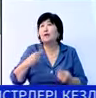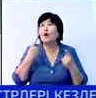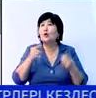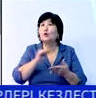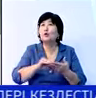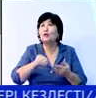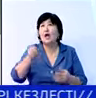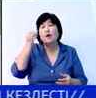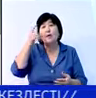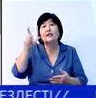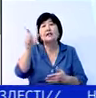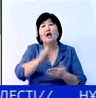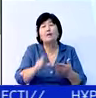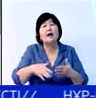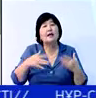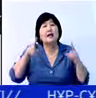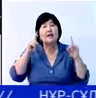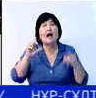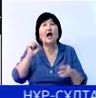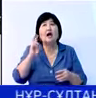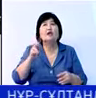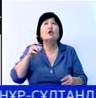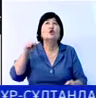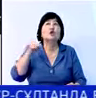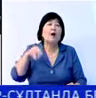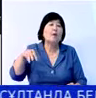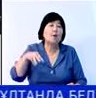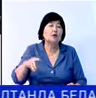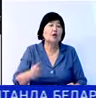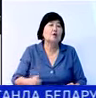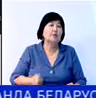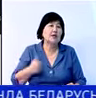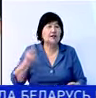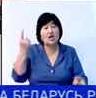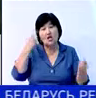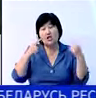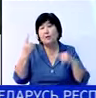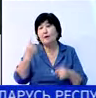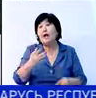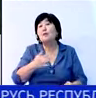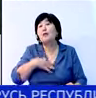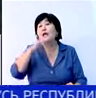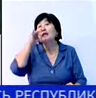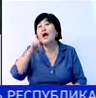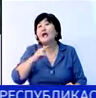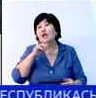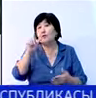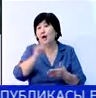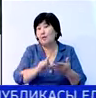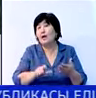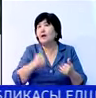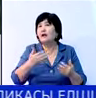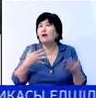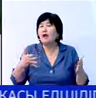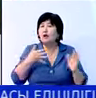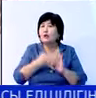өкілі, парасатты поэзиясымен кең танылған ақын Жұбан Молдағалиевтің шоқтығы биік шығармасының бірі «Мен қазақпын» поэмасы. Тағылымы